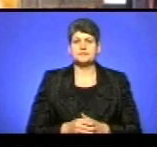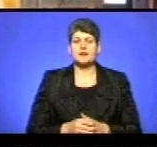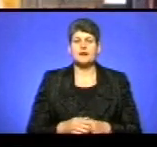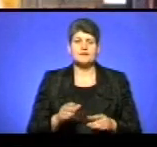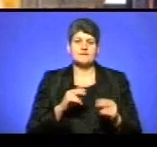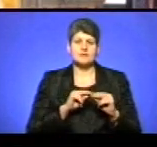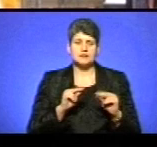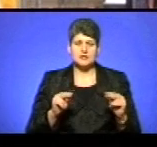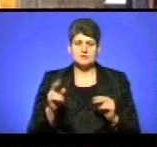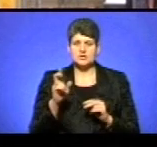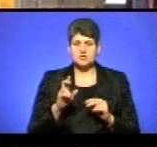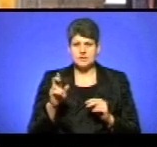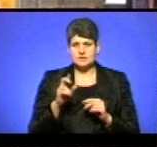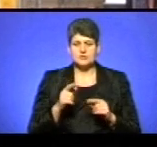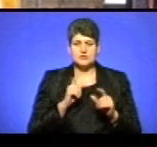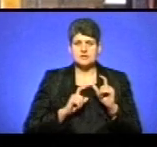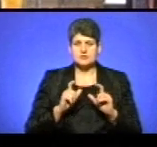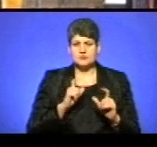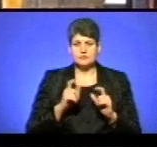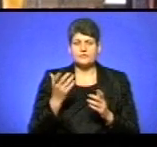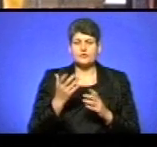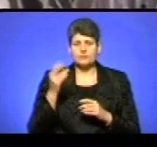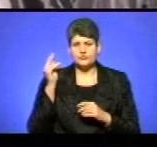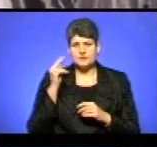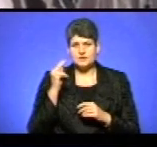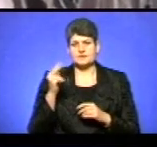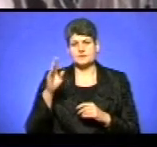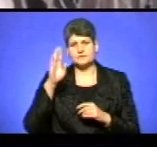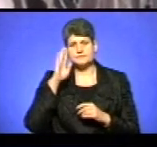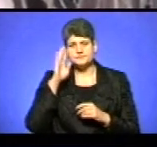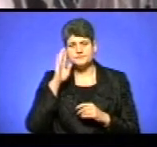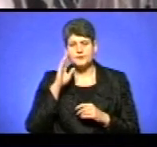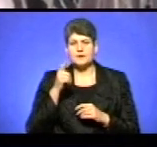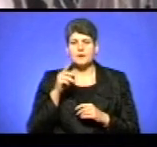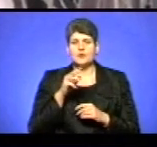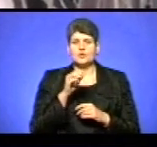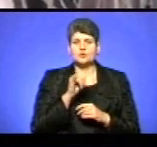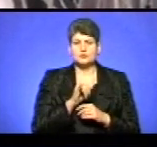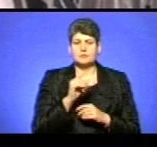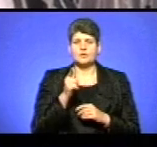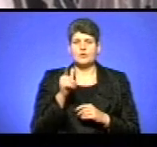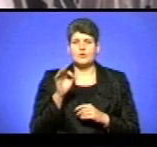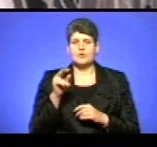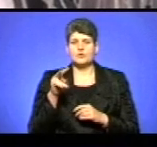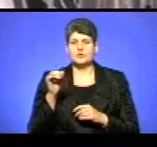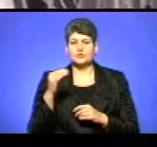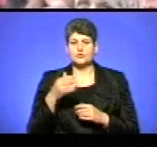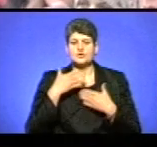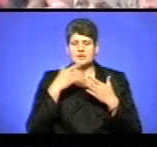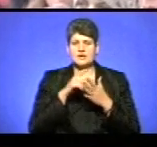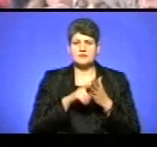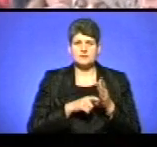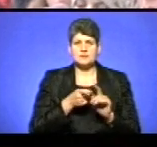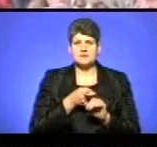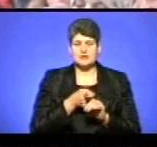Викладач Бережанського агротехнічного інституту, в якому навчався герой Небесної Сотні Устим Голоднюк Стефанія Білик, читає свій вірш,